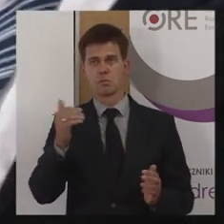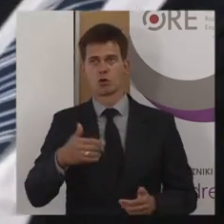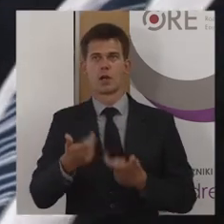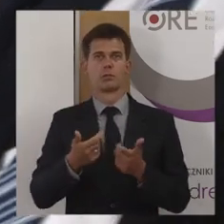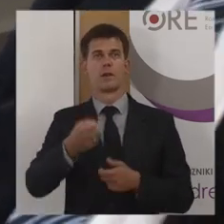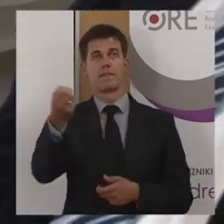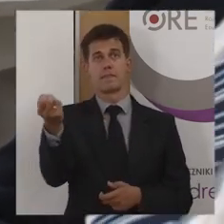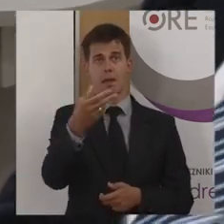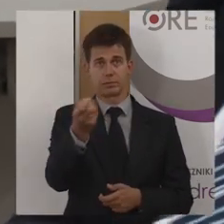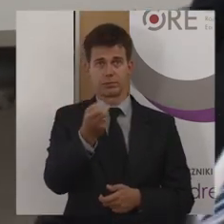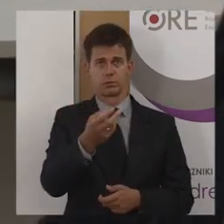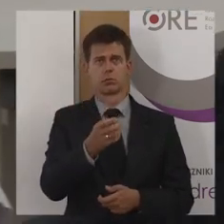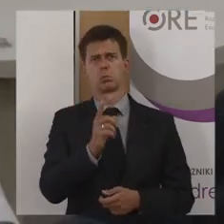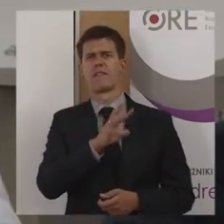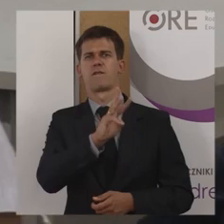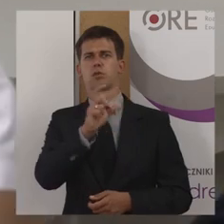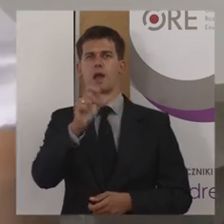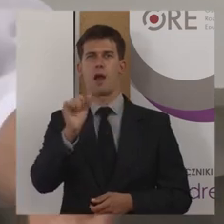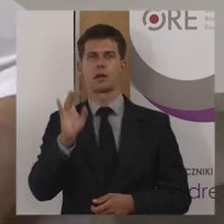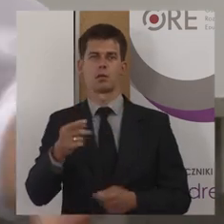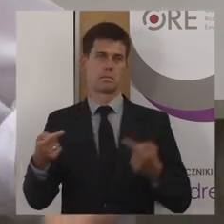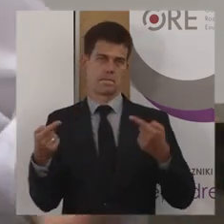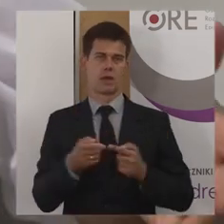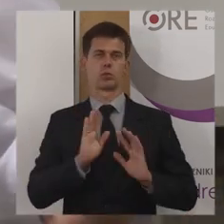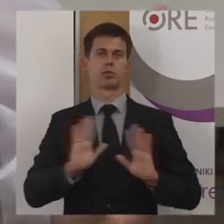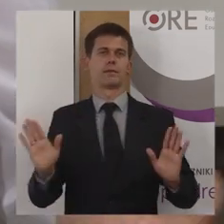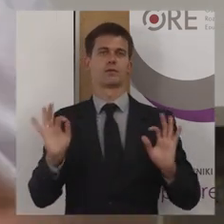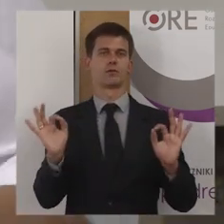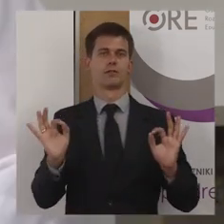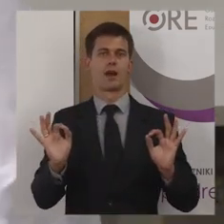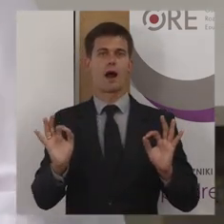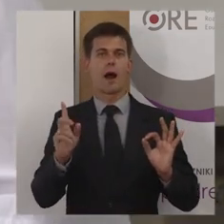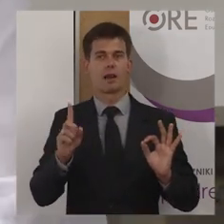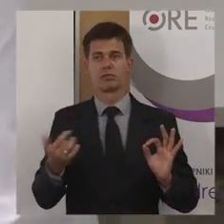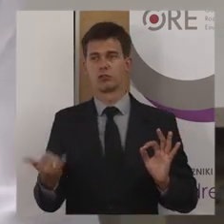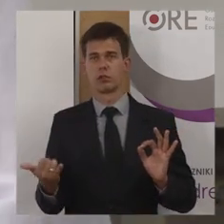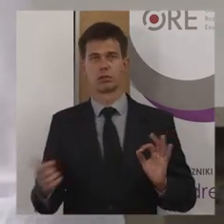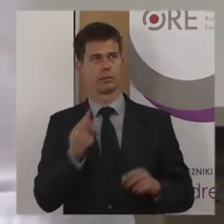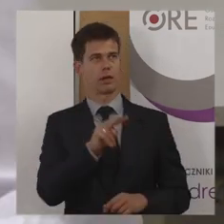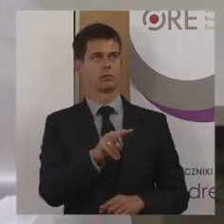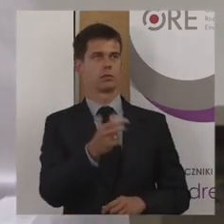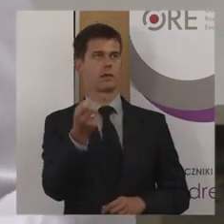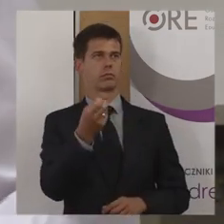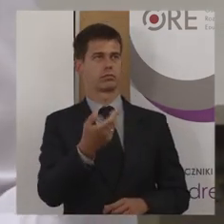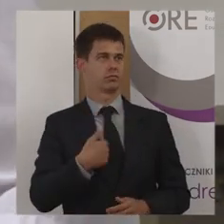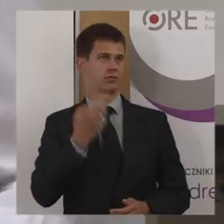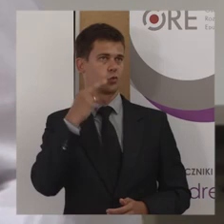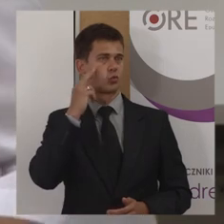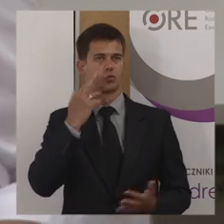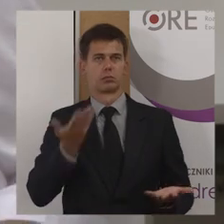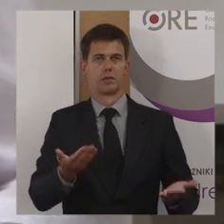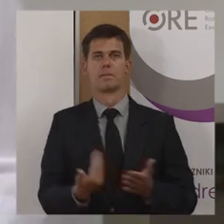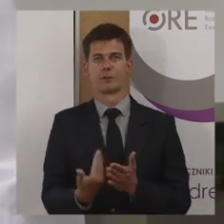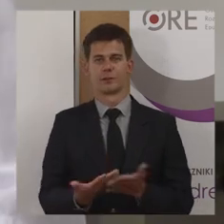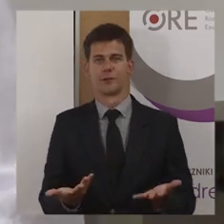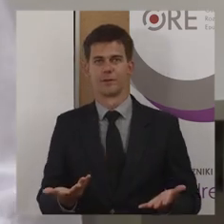żeby e-podręcznik był zgodny z WCAG 2.0, tylko że to nie ma żadnego znaczenia, bo dziecko i tak nie jest w stanie odczytać.